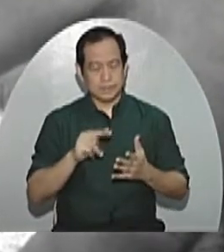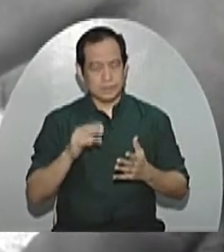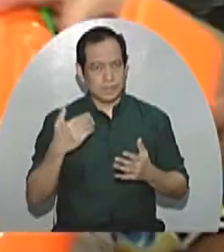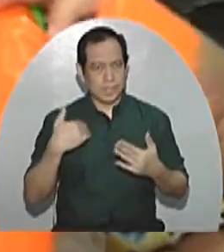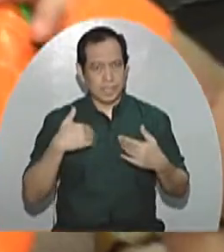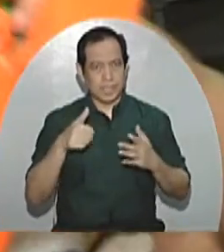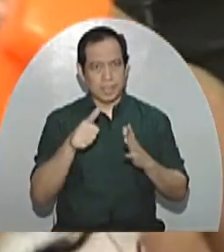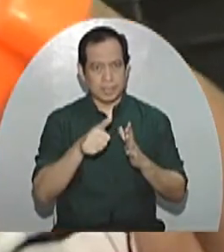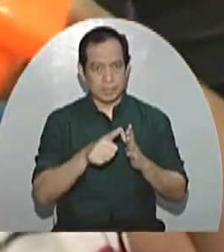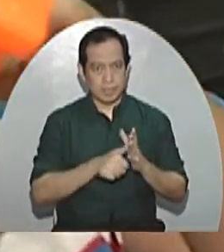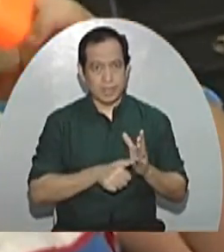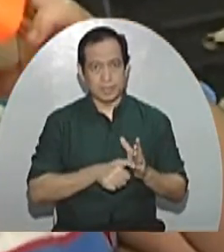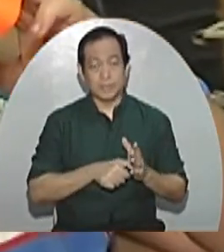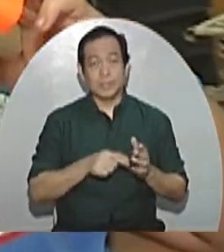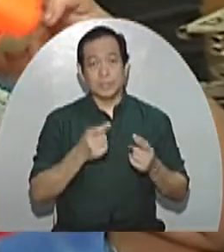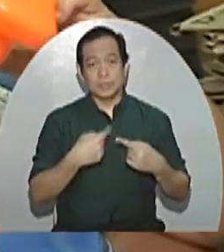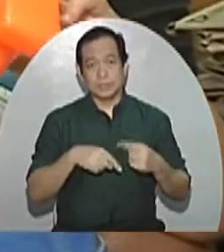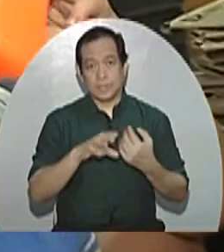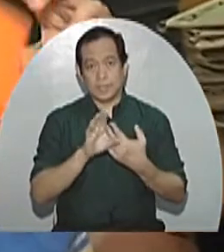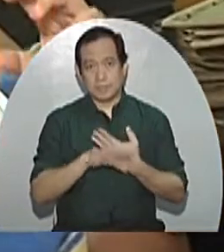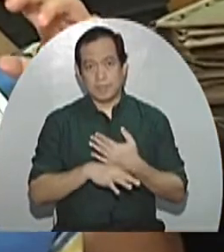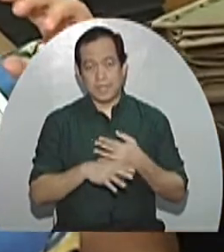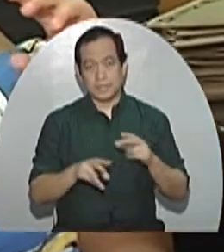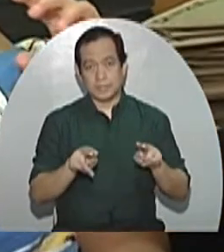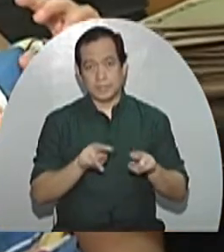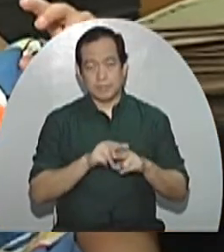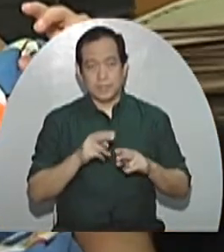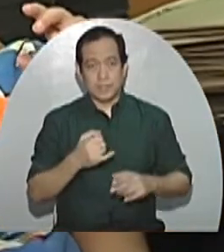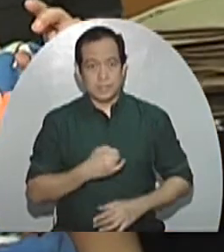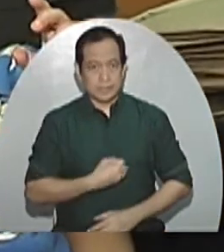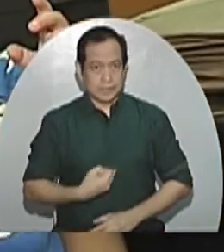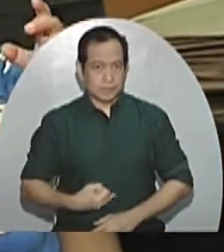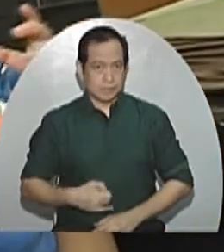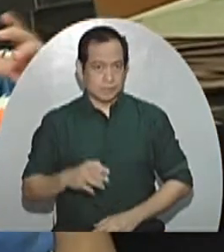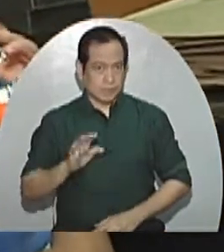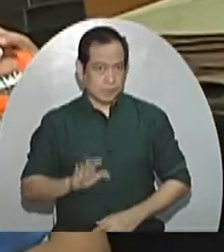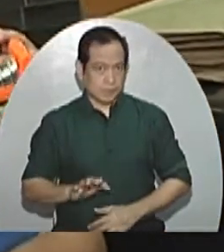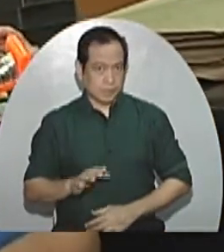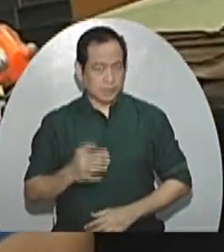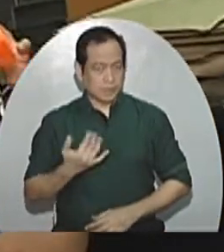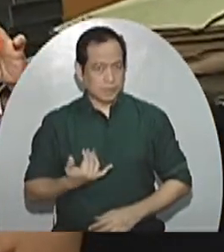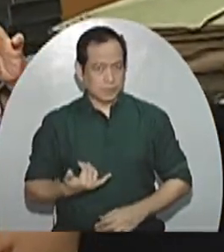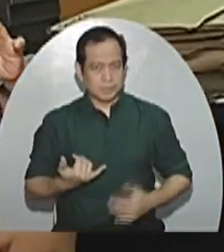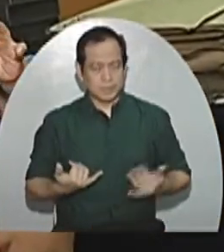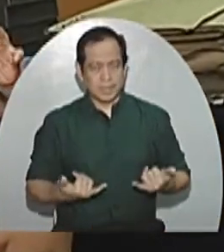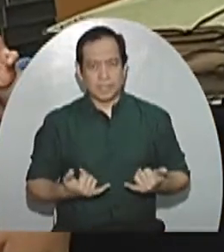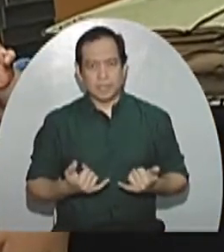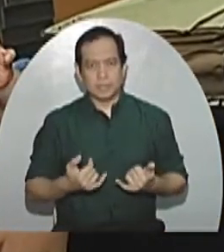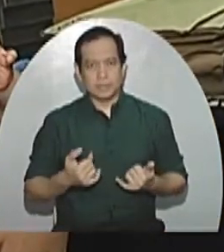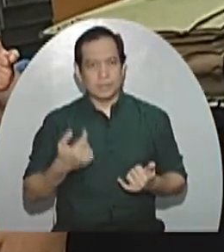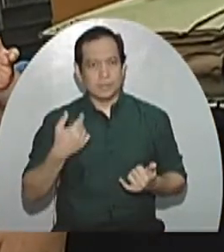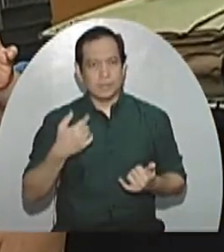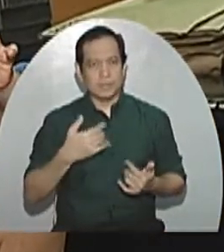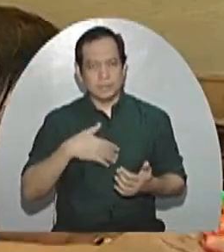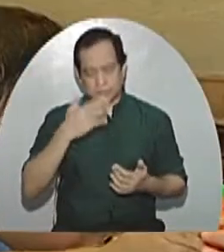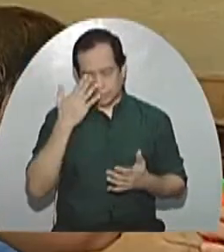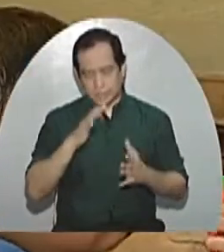operasyon. Ito'y para maibalik sa normal ang kanyang bituka. Sa ngayon po, hindi ko pa alam